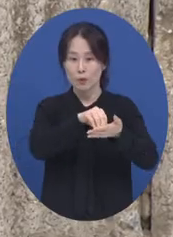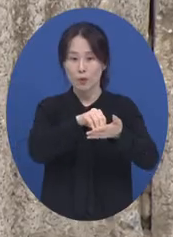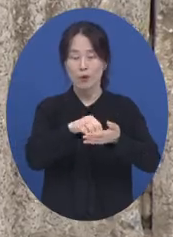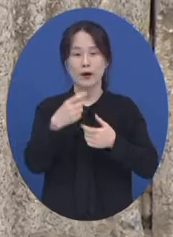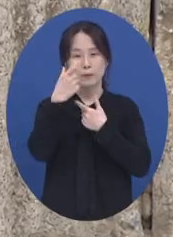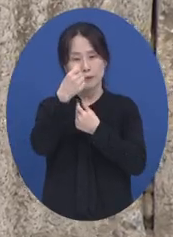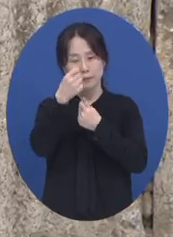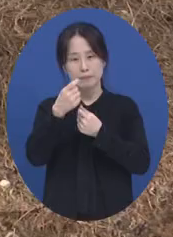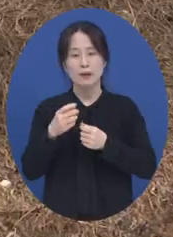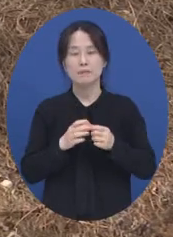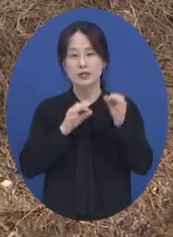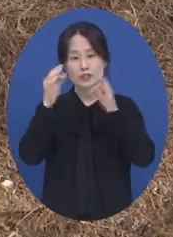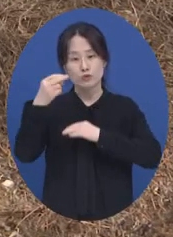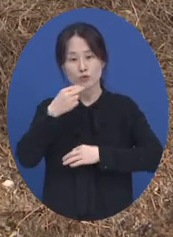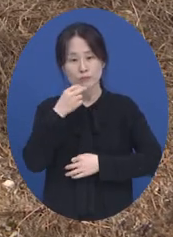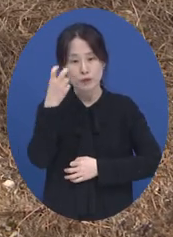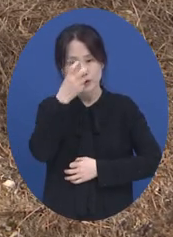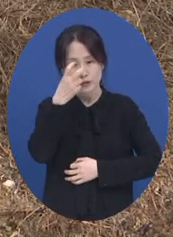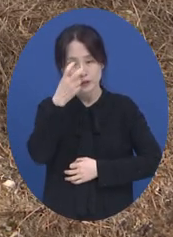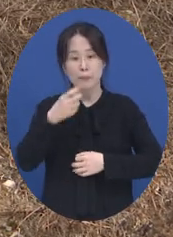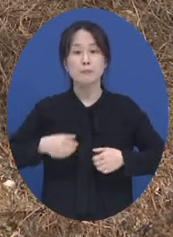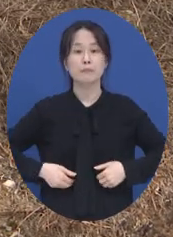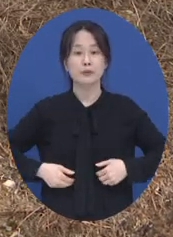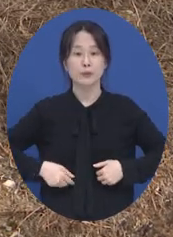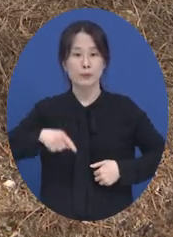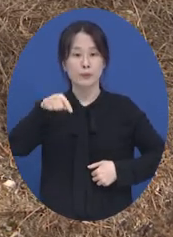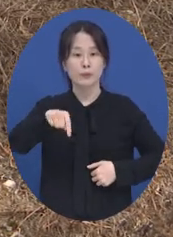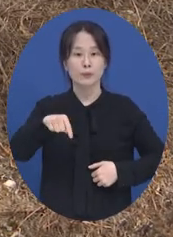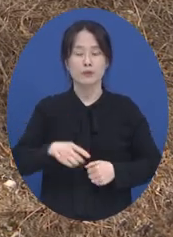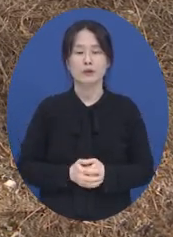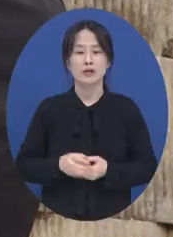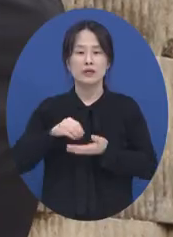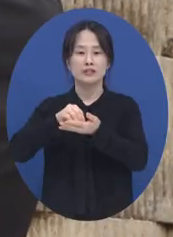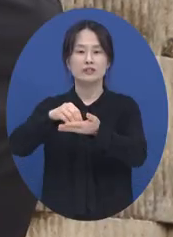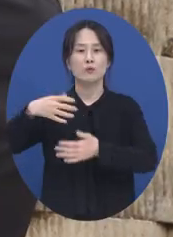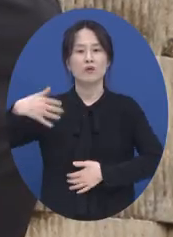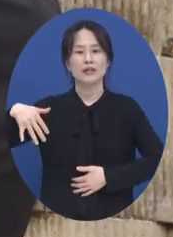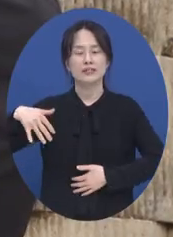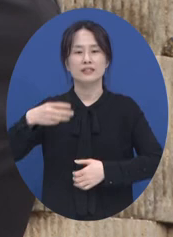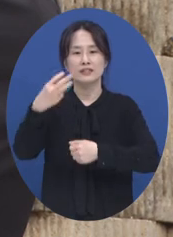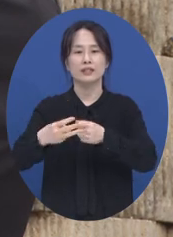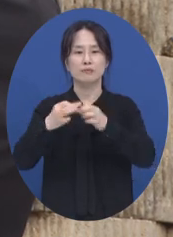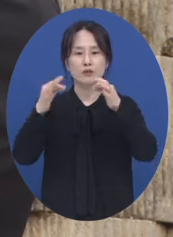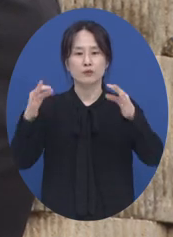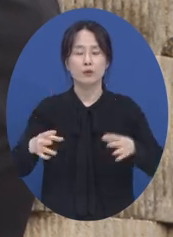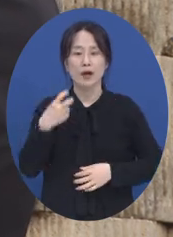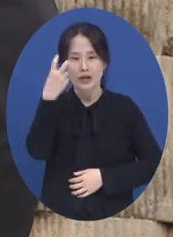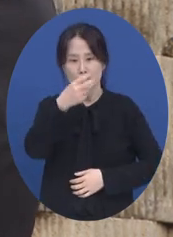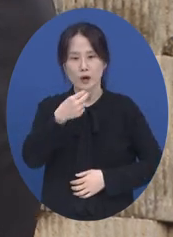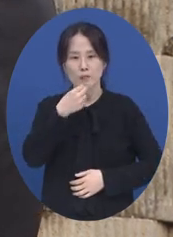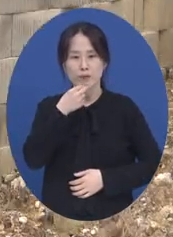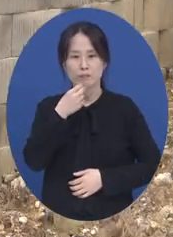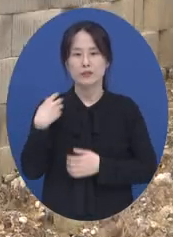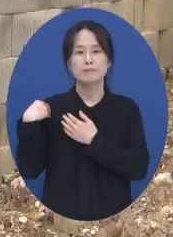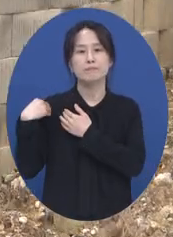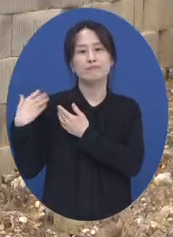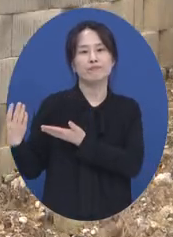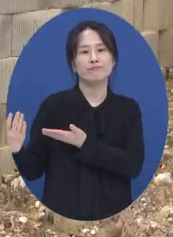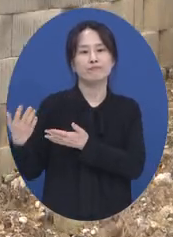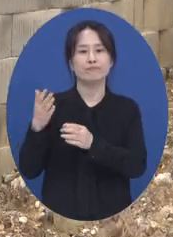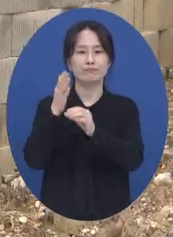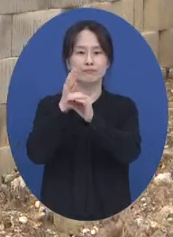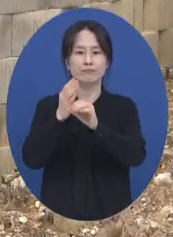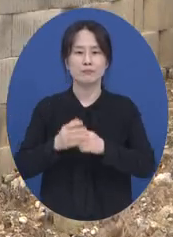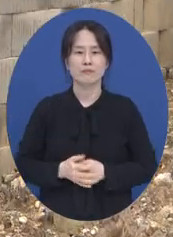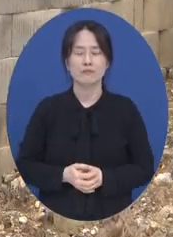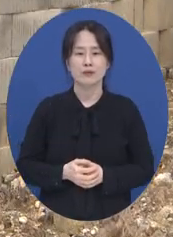하고 정기적으로 안전 점검을 받아야 하는 대영웅 벽 이지만 등록을 하지 않아 3년째 점검 없이 그대로 방치돼